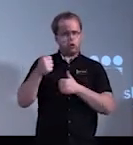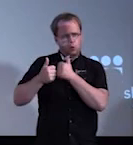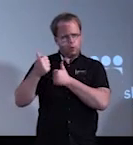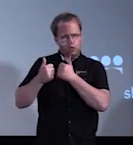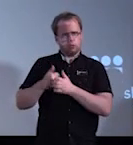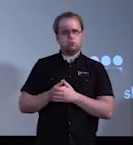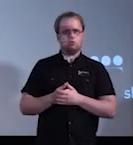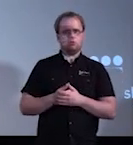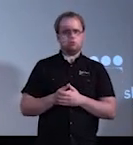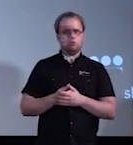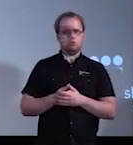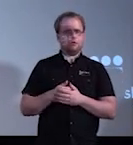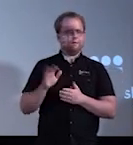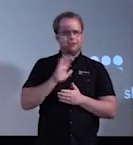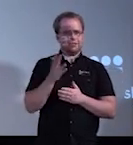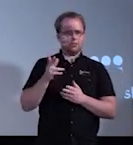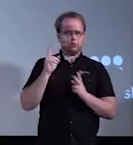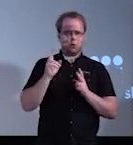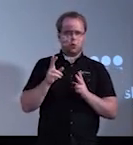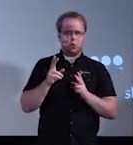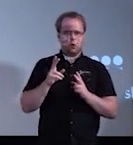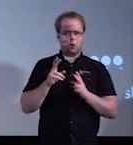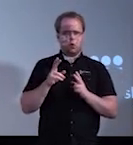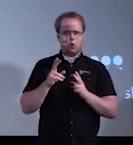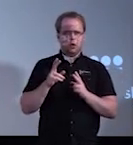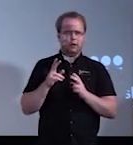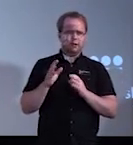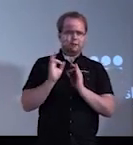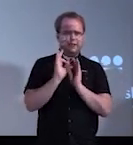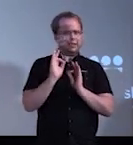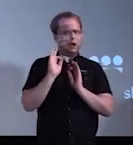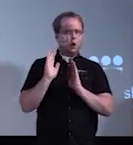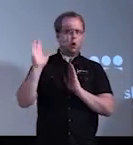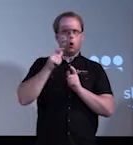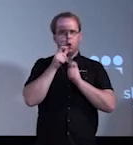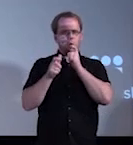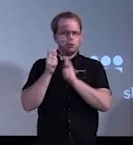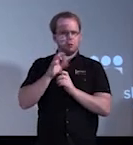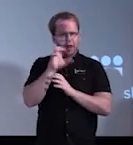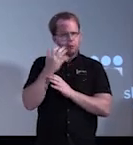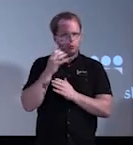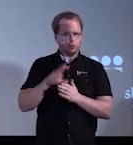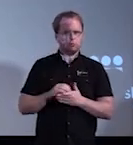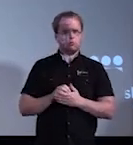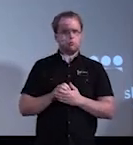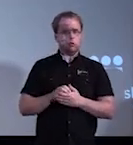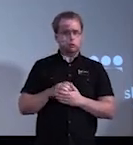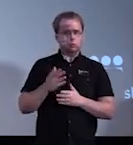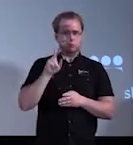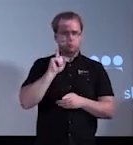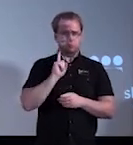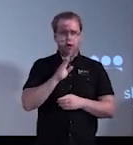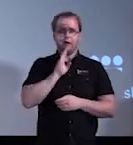här liksom romantiska, anarkistiska skimret som kanske omgav piraterna sen. Det här får kraftiga